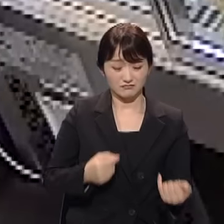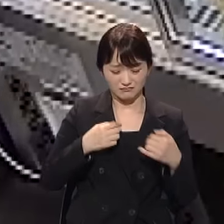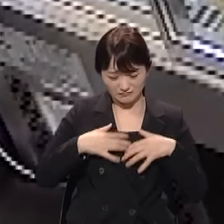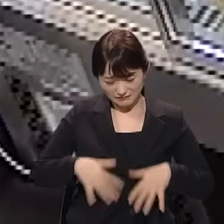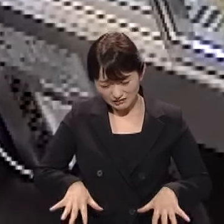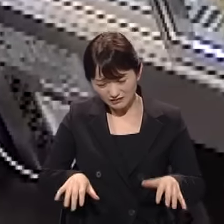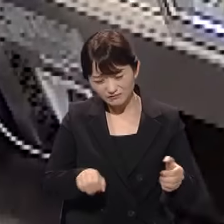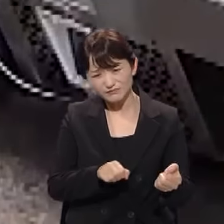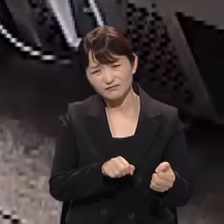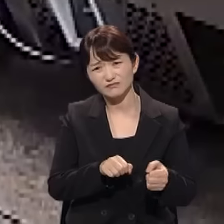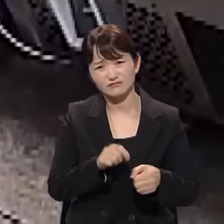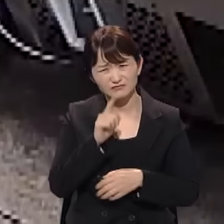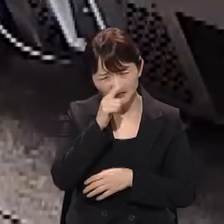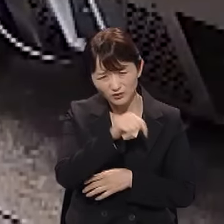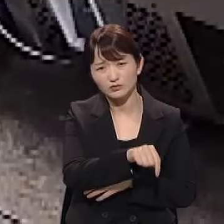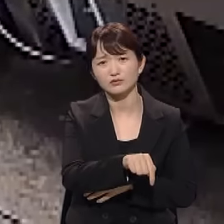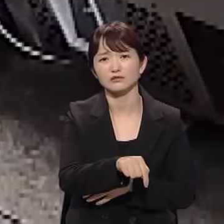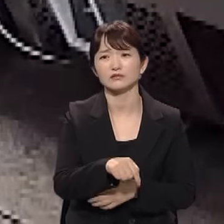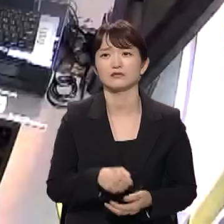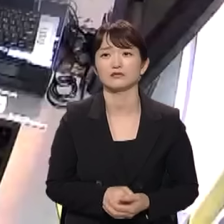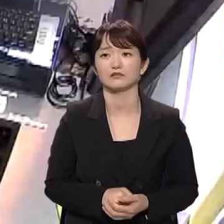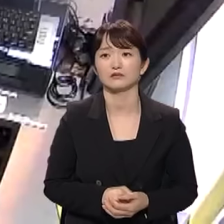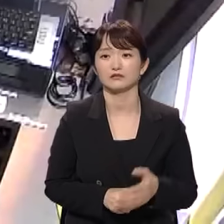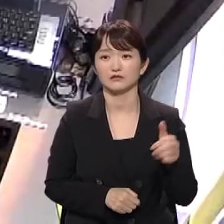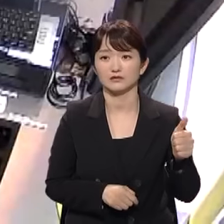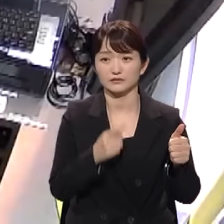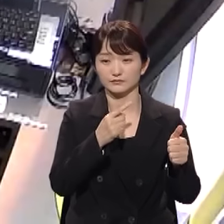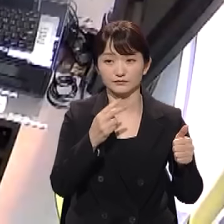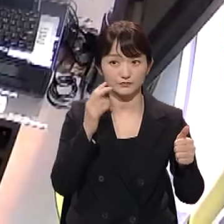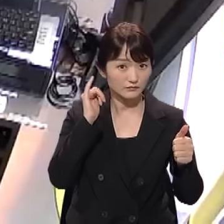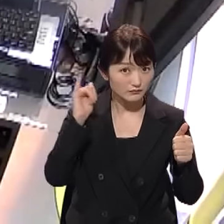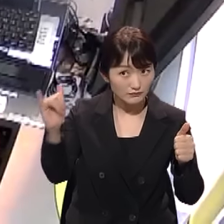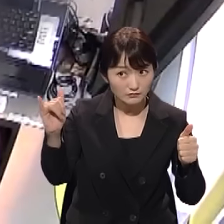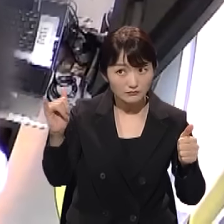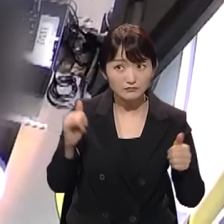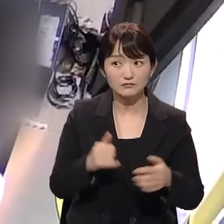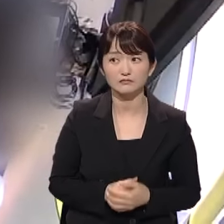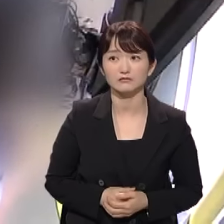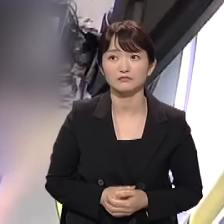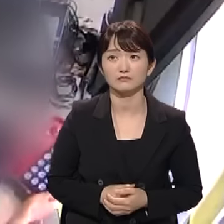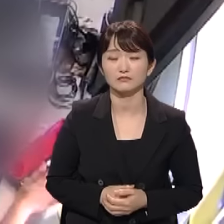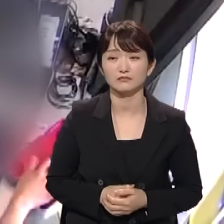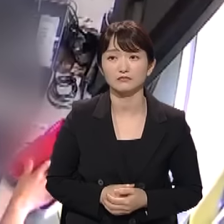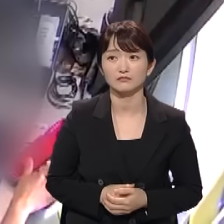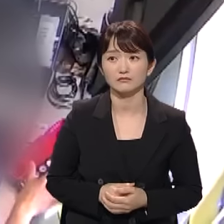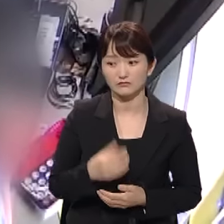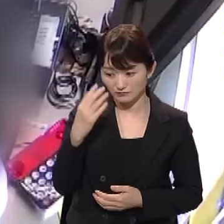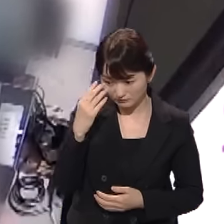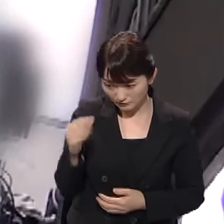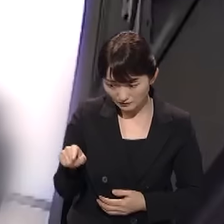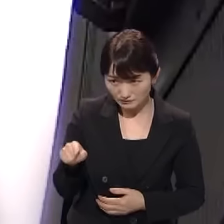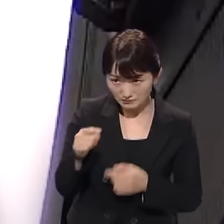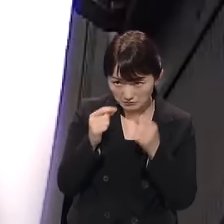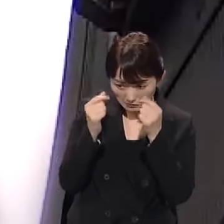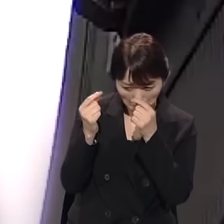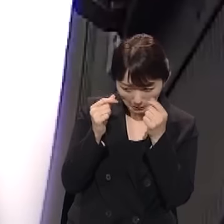그야말로 엉망진창. 어? 사장님 곧바로 112 신고했죠? 지금 신고하려고 가셔. 자, 그걸 본 남성